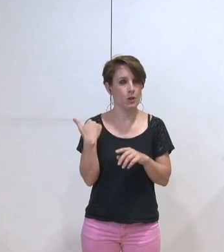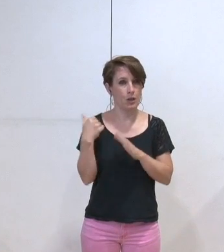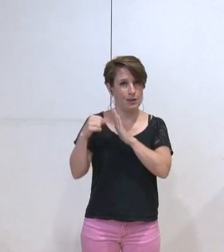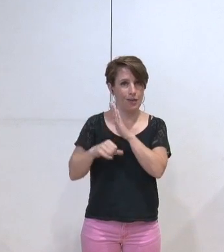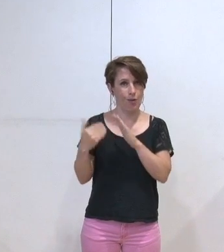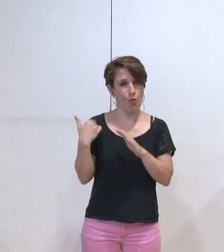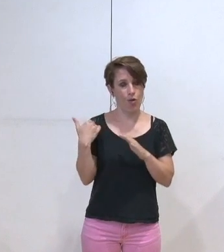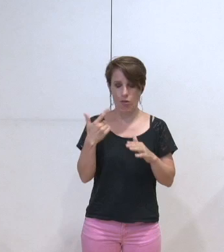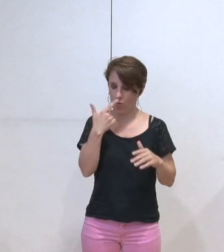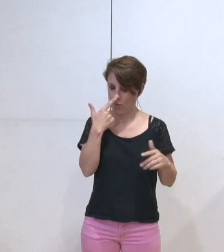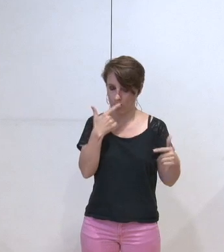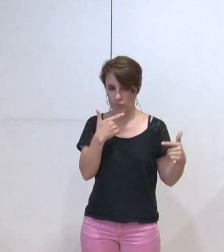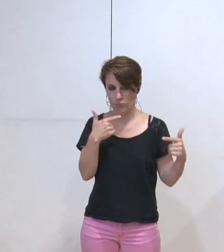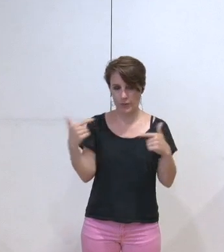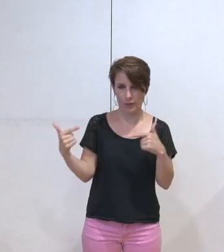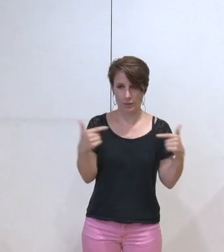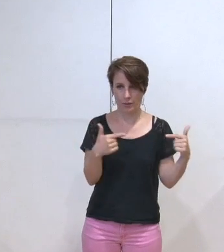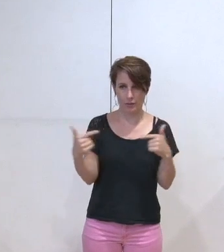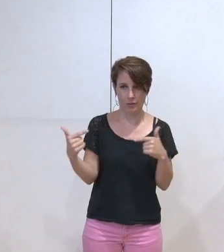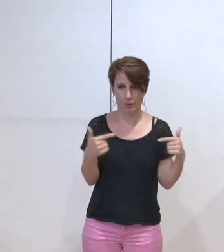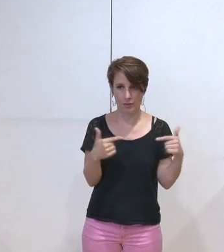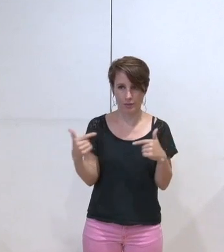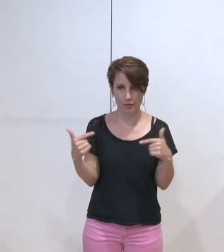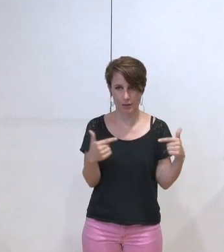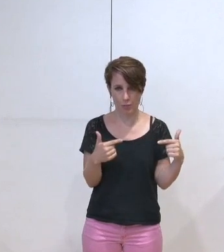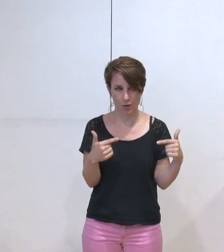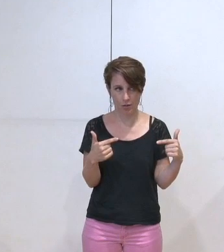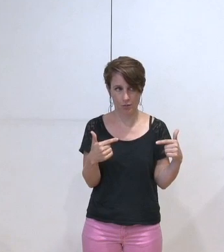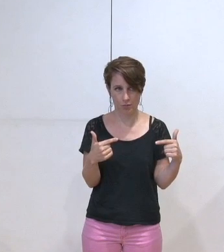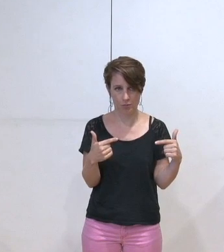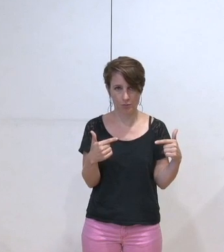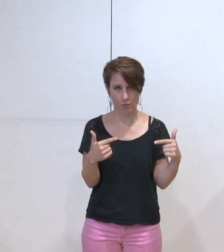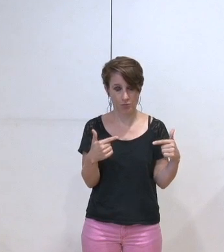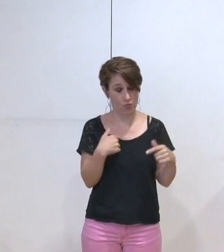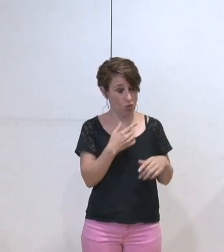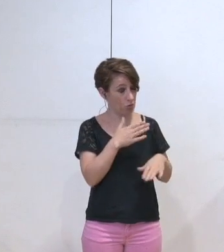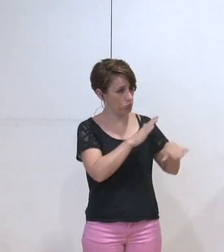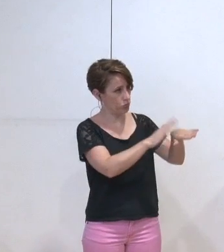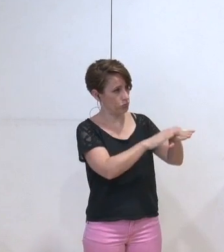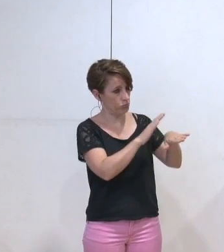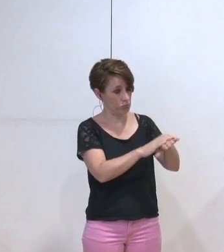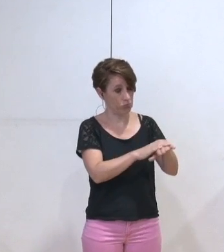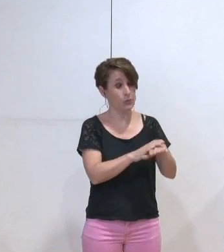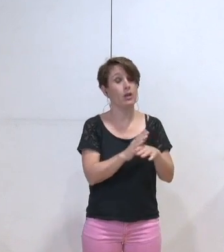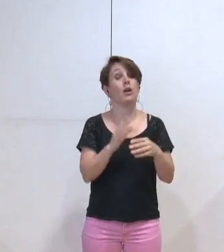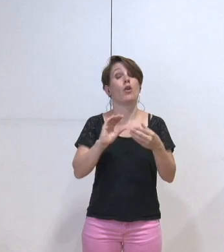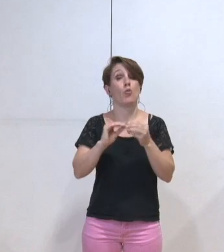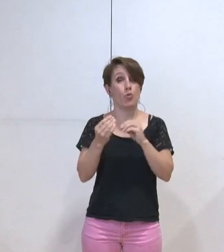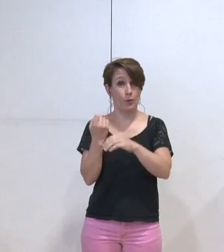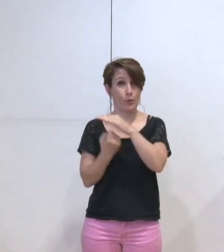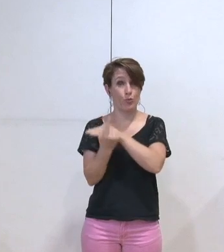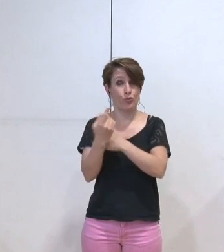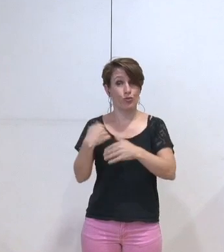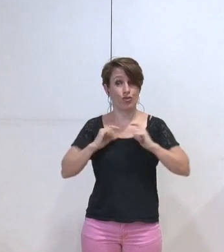interpellé sur l'incident qui s'est produit à l'école pintlevé dont il est l'objet ce soir de cette débération où